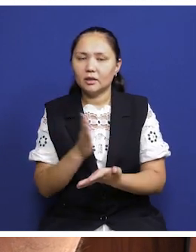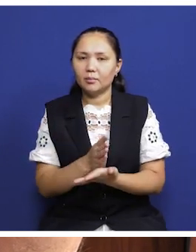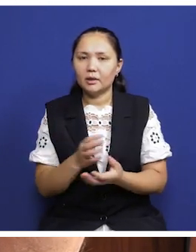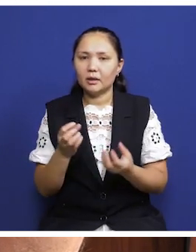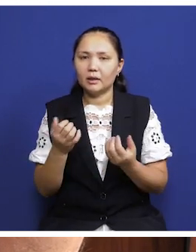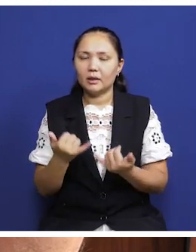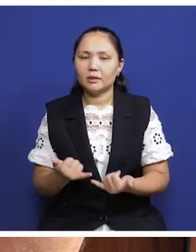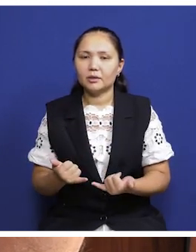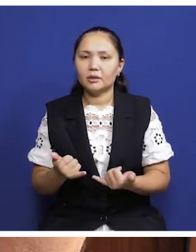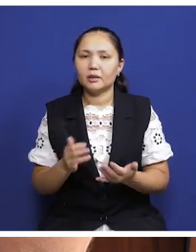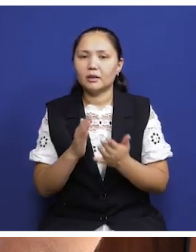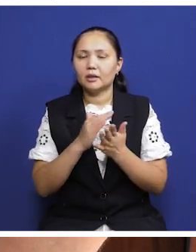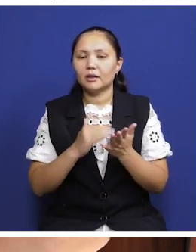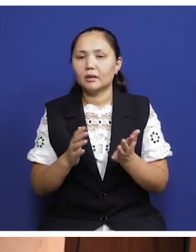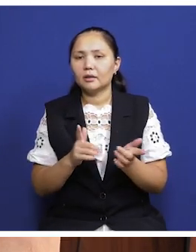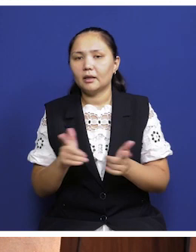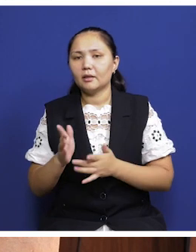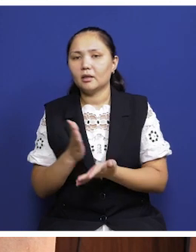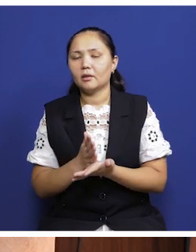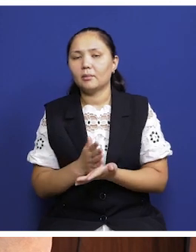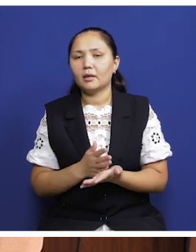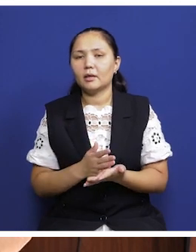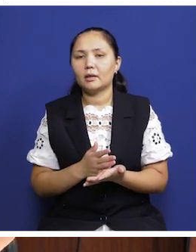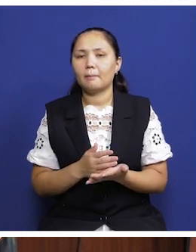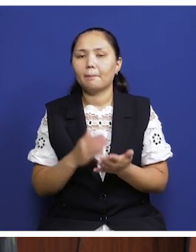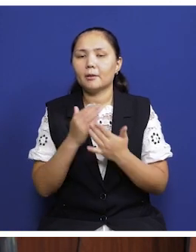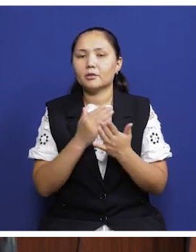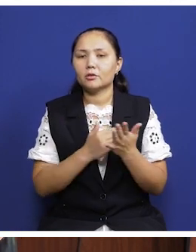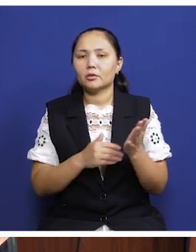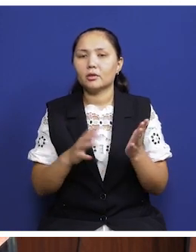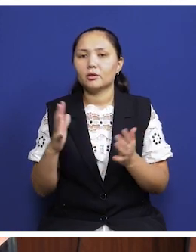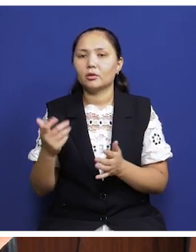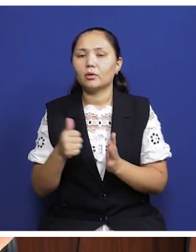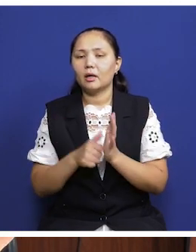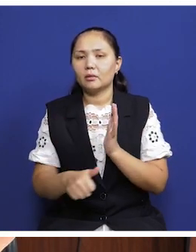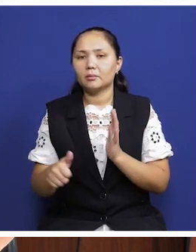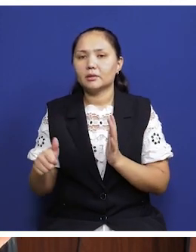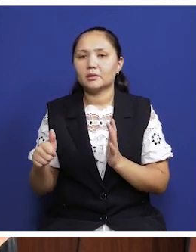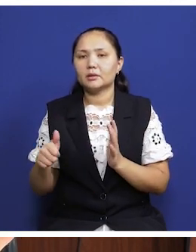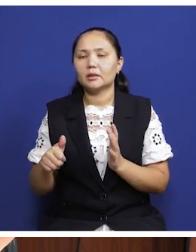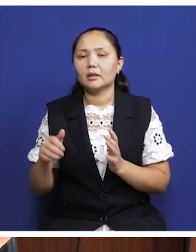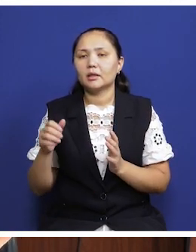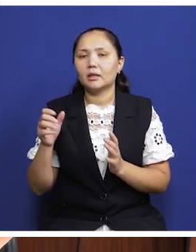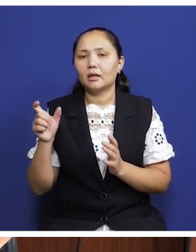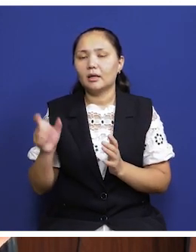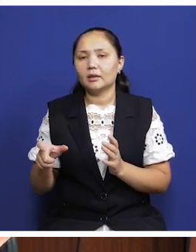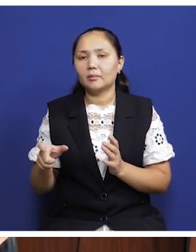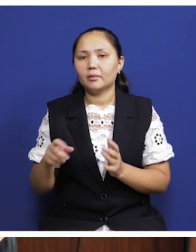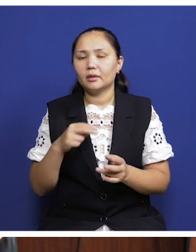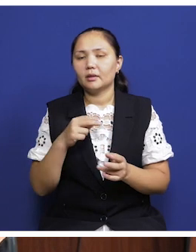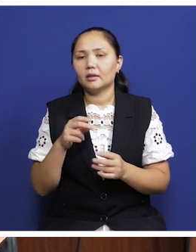Қазір құжаттар бәрі дайындалу үстінде жылдың соңына дейін. Біз сол жобада 50-60 шаңырақты осының жеке кәсіппенен қамтамасыз